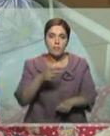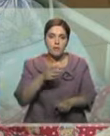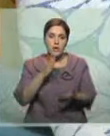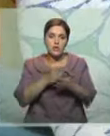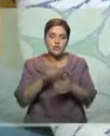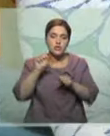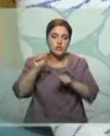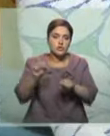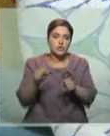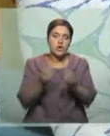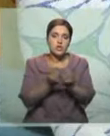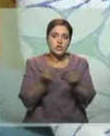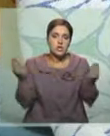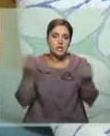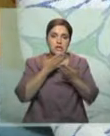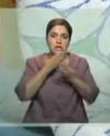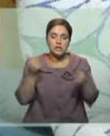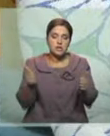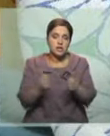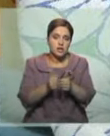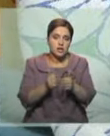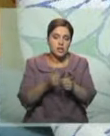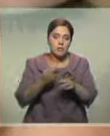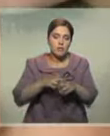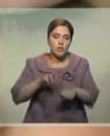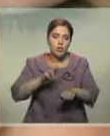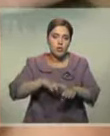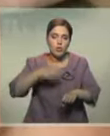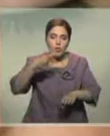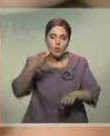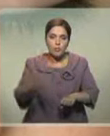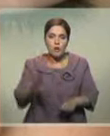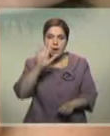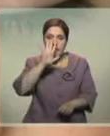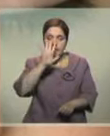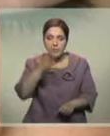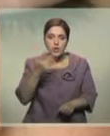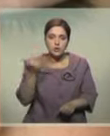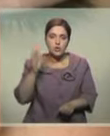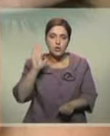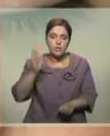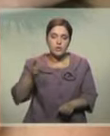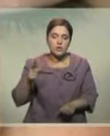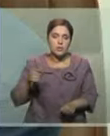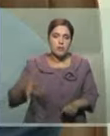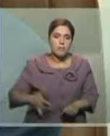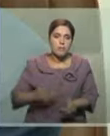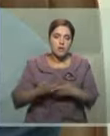защитить ребенка. Других ограждений вокруг паркинга новостройки нет. А 5-летний мальчик теперь будет жить без